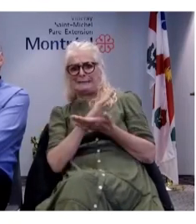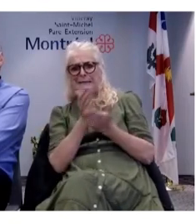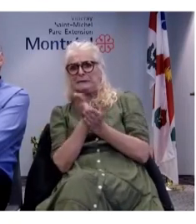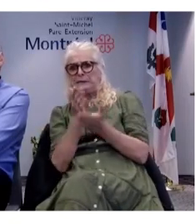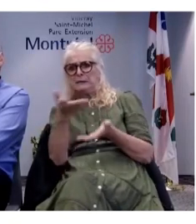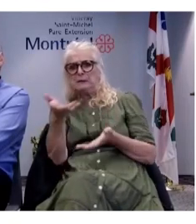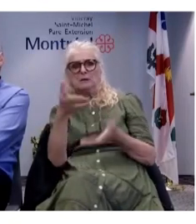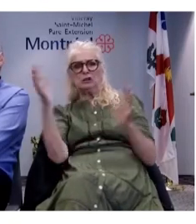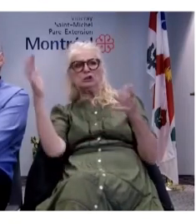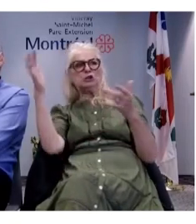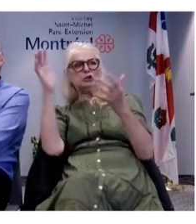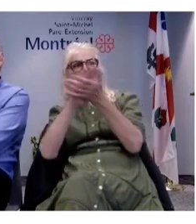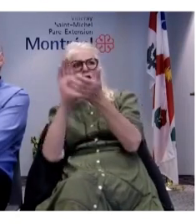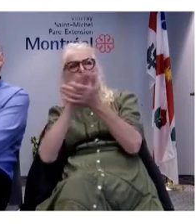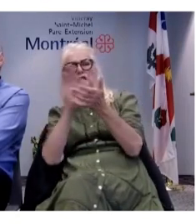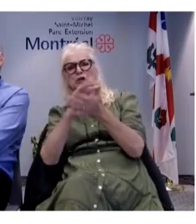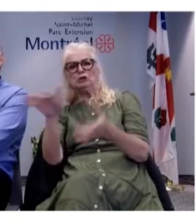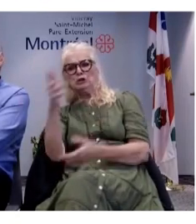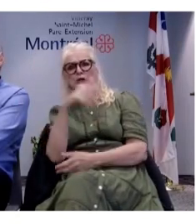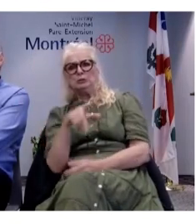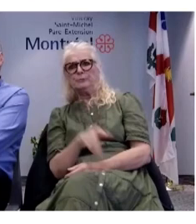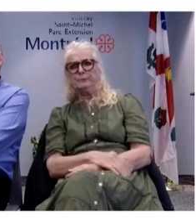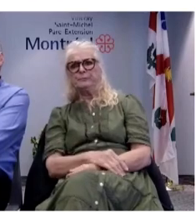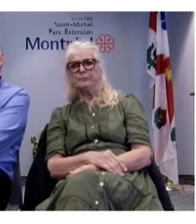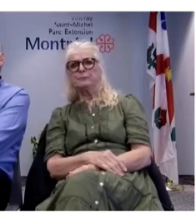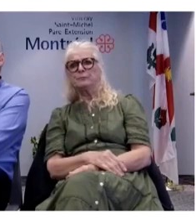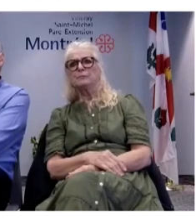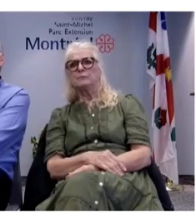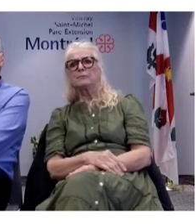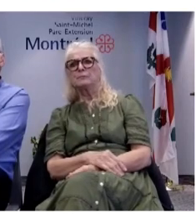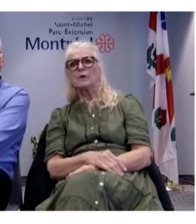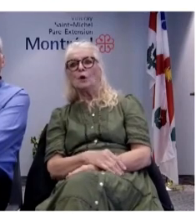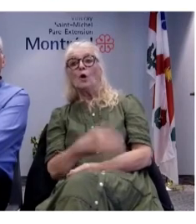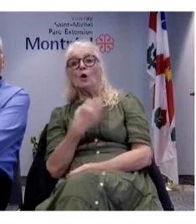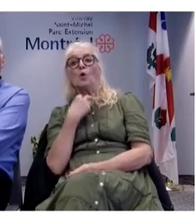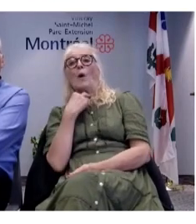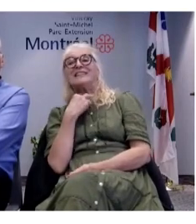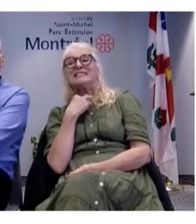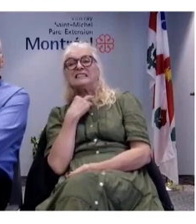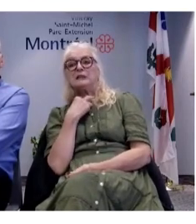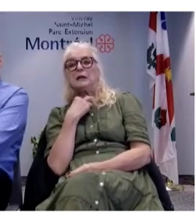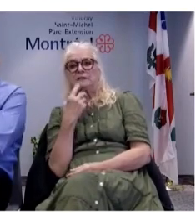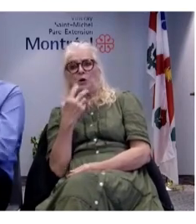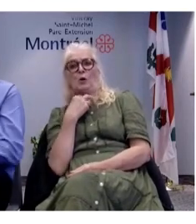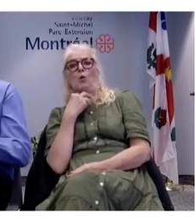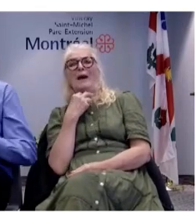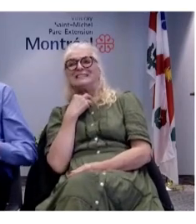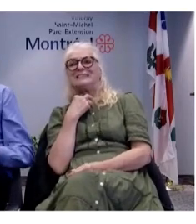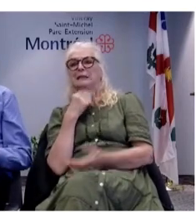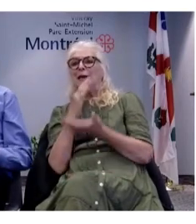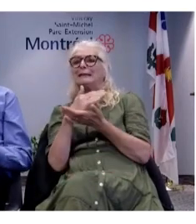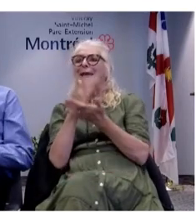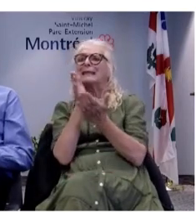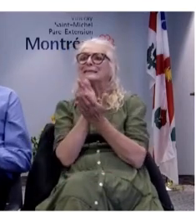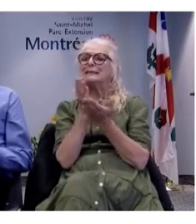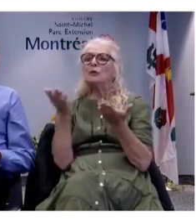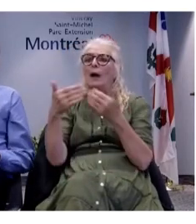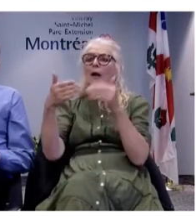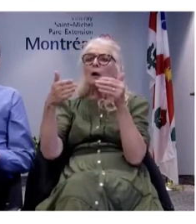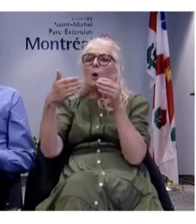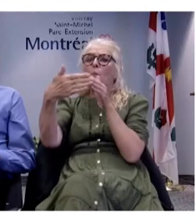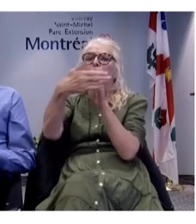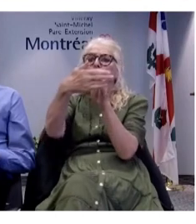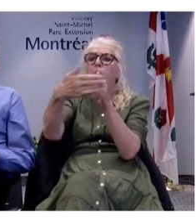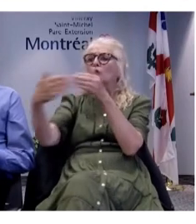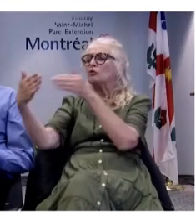on n'a pas de on n'a pas on peut pas aller plus loin on est coincé là-dedans on est coincé et quand vous dites que des alternatives ben